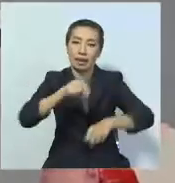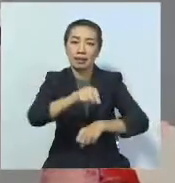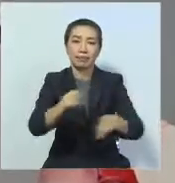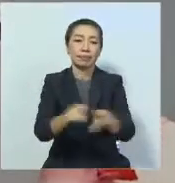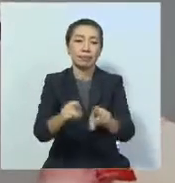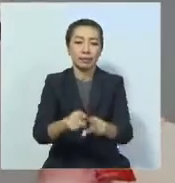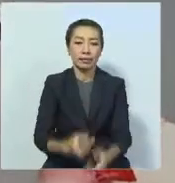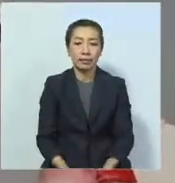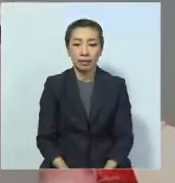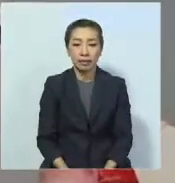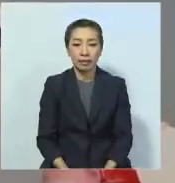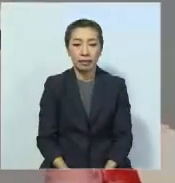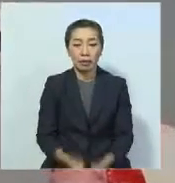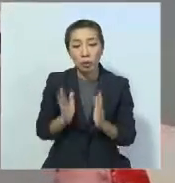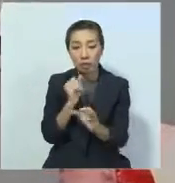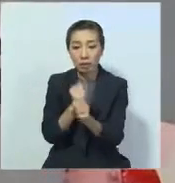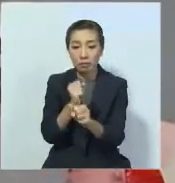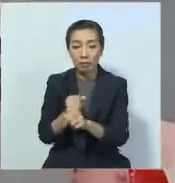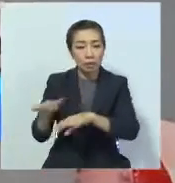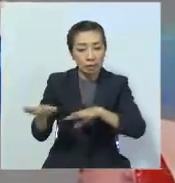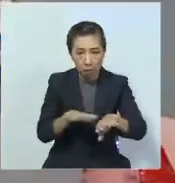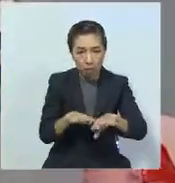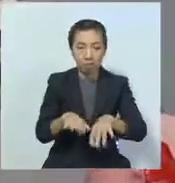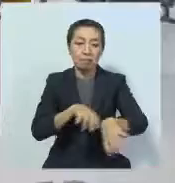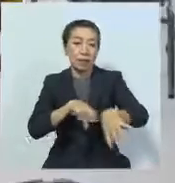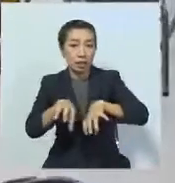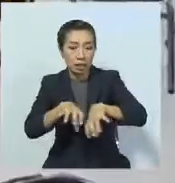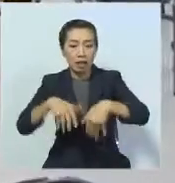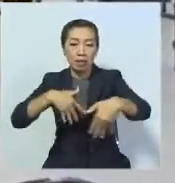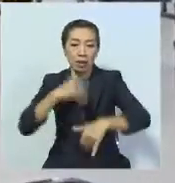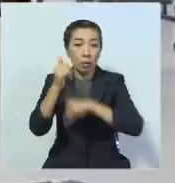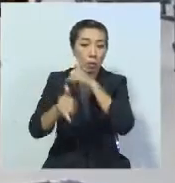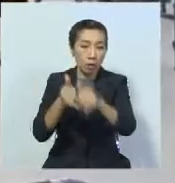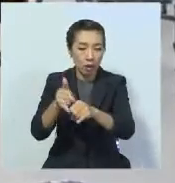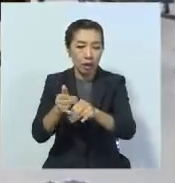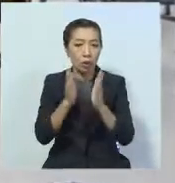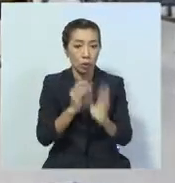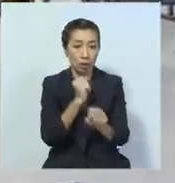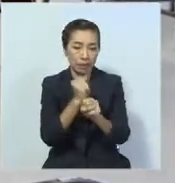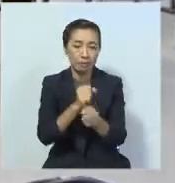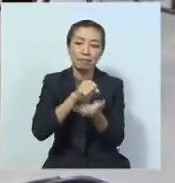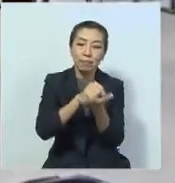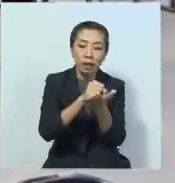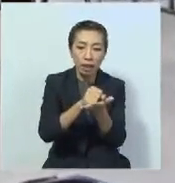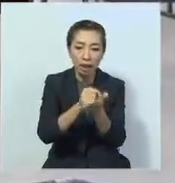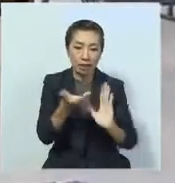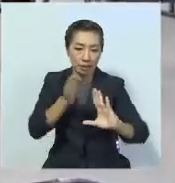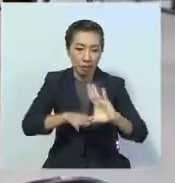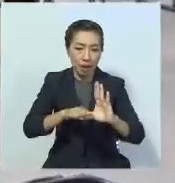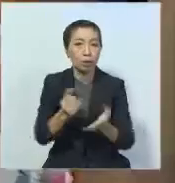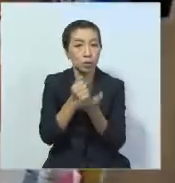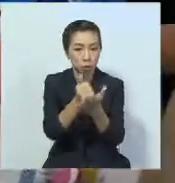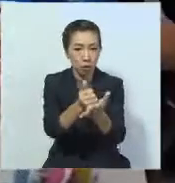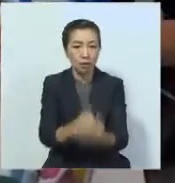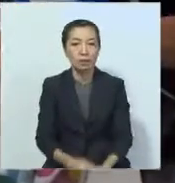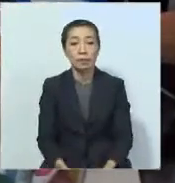จำนวนมากค่ะซึ่งที่นี่เจ้าหน้าที่ก็จัดเตรียมสถานที่ไว้รองรับประชาชนและเตรียมเจ้าหน้าที่อำนวยความสะดวกในการลงทะเบียน